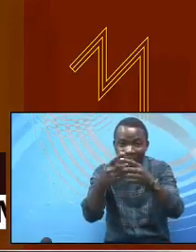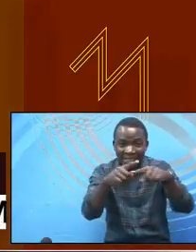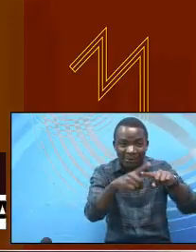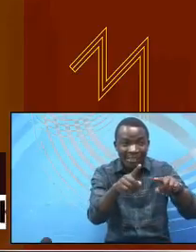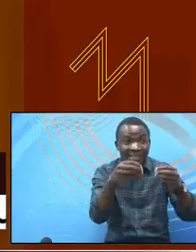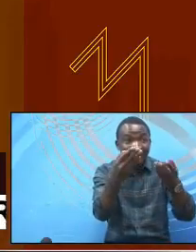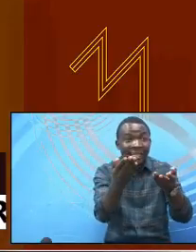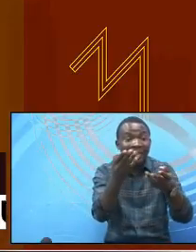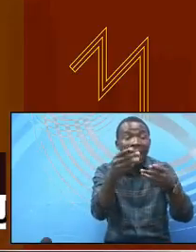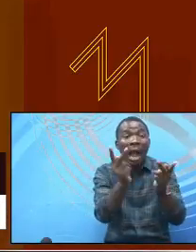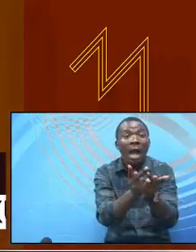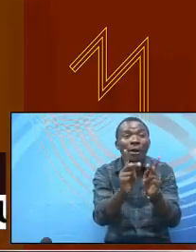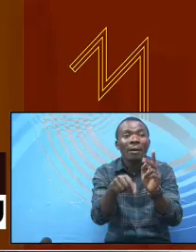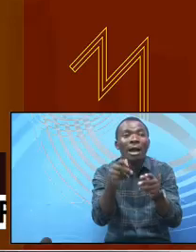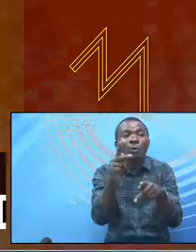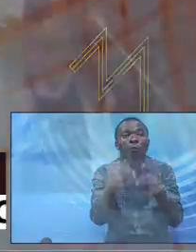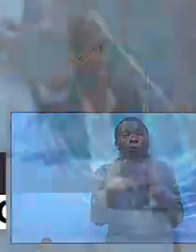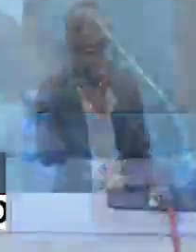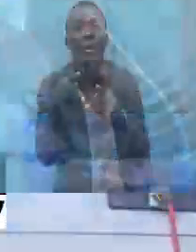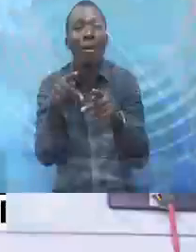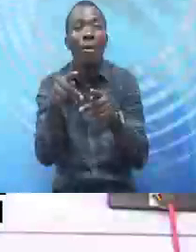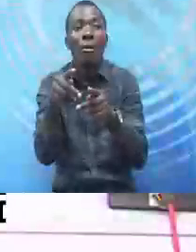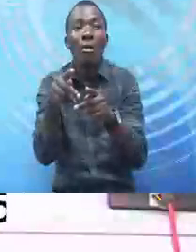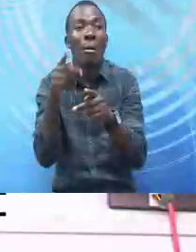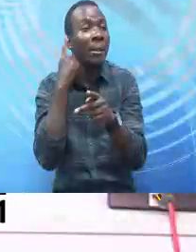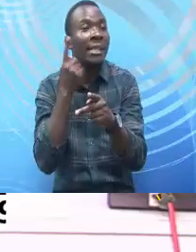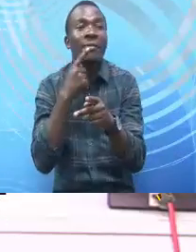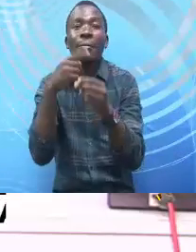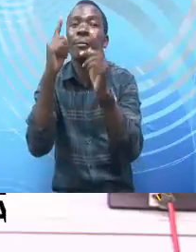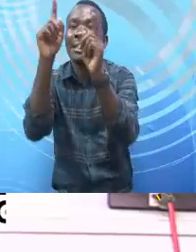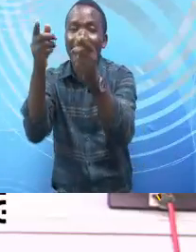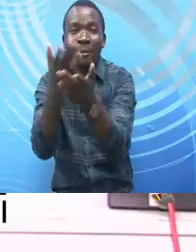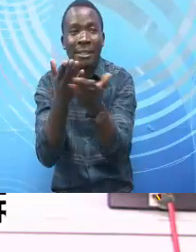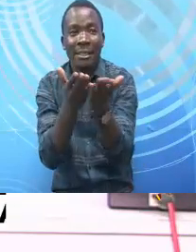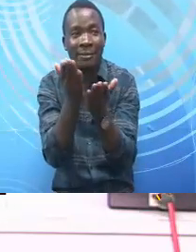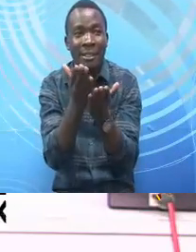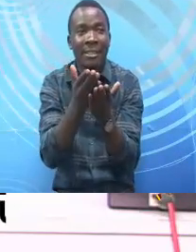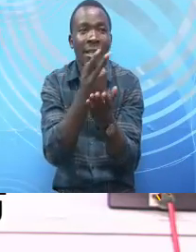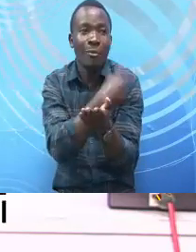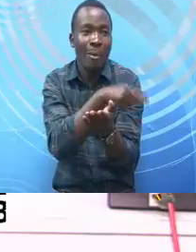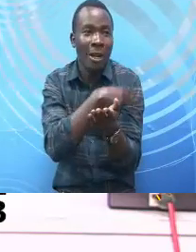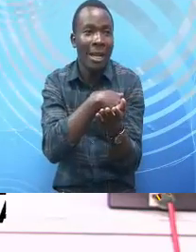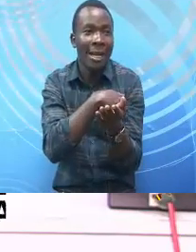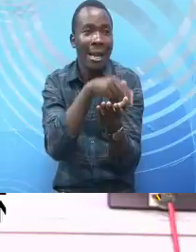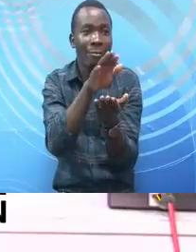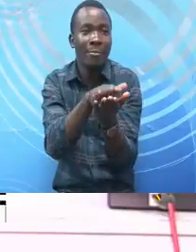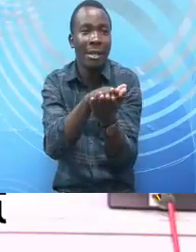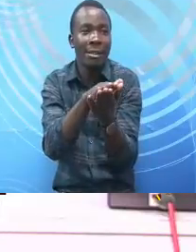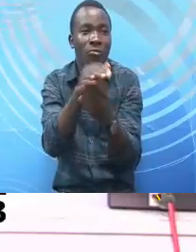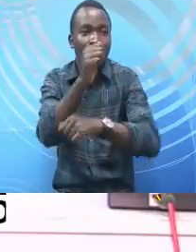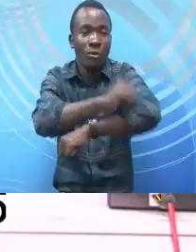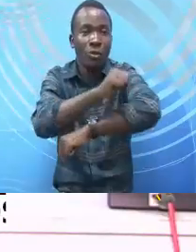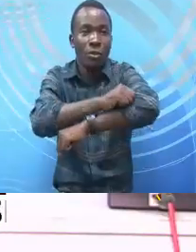abantu bagenda basanga bajya gusaba serivisi, hari kwa muganga, hari muri banki, hari ku mashuri, hari